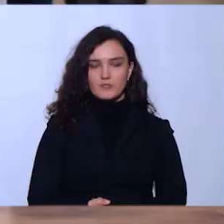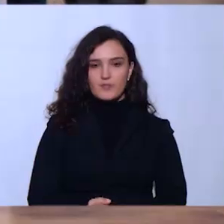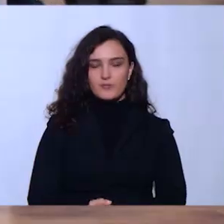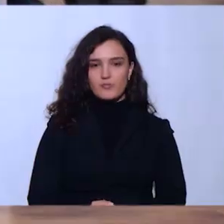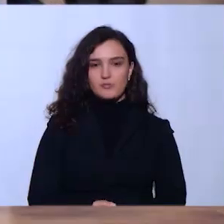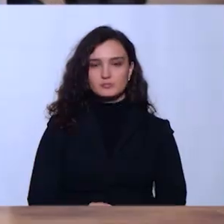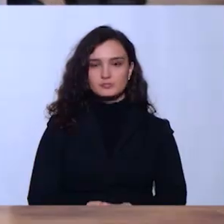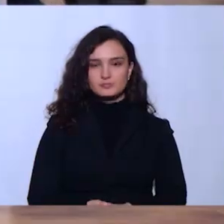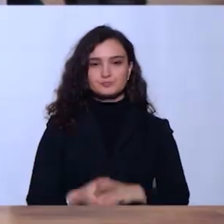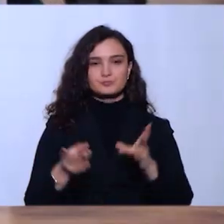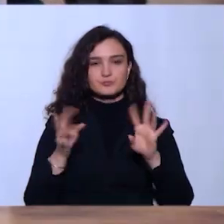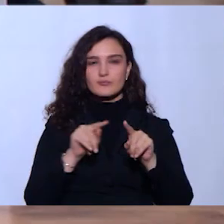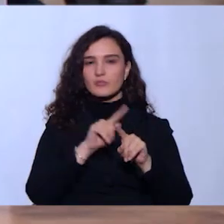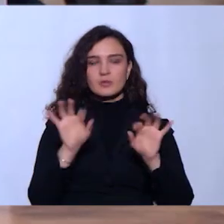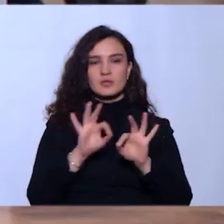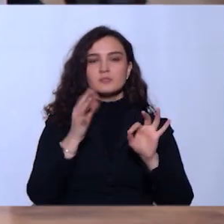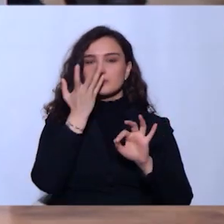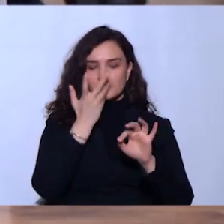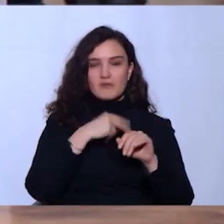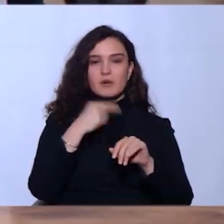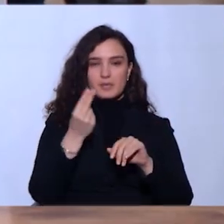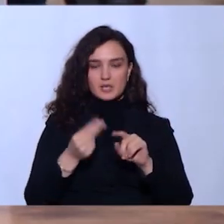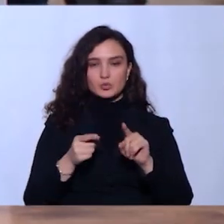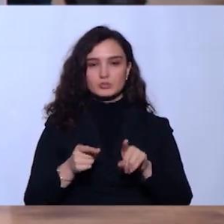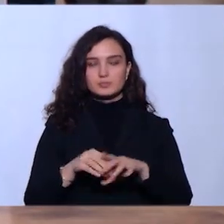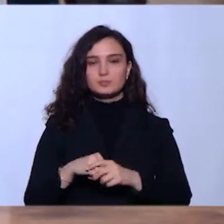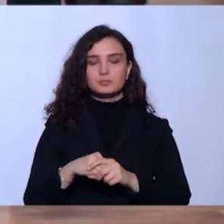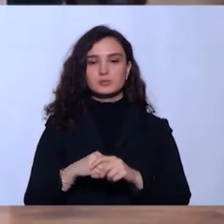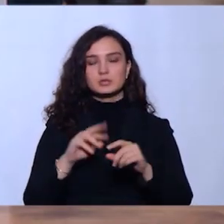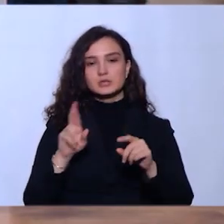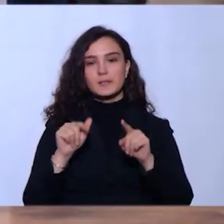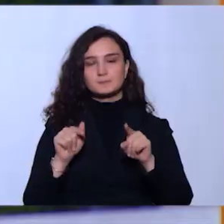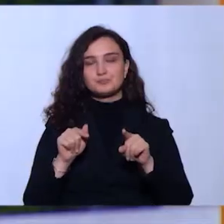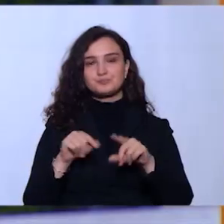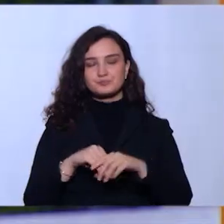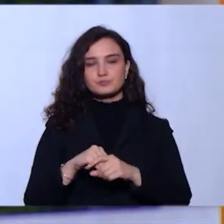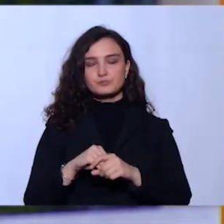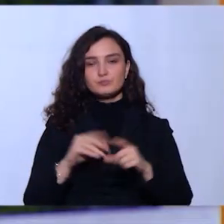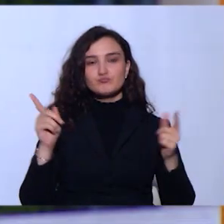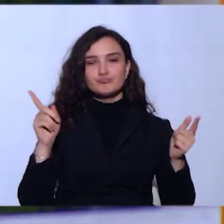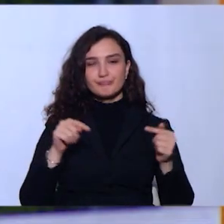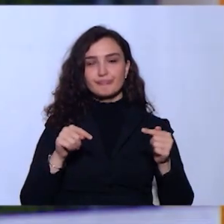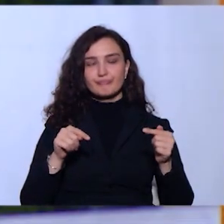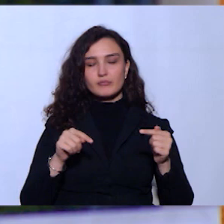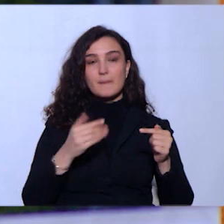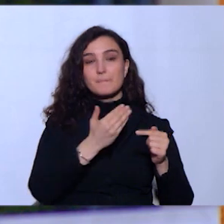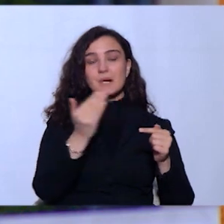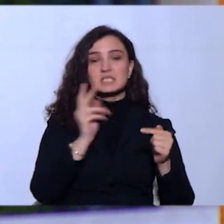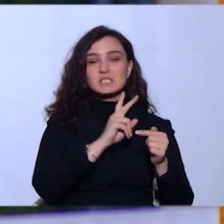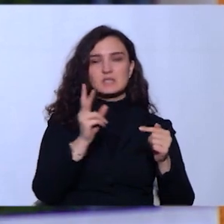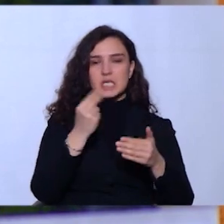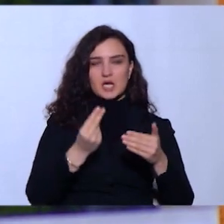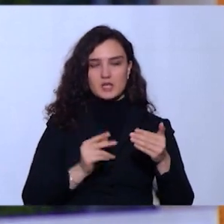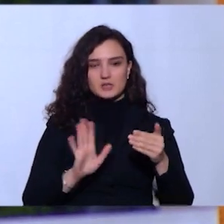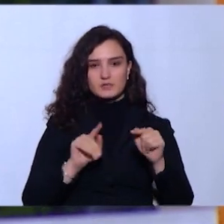აი დარწმუნა, არაფერი ამას გავაფერადებთ და ესე იქნება. მათთვის, ვინც არ